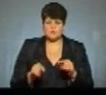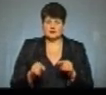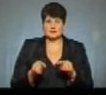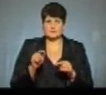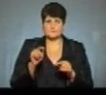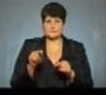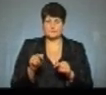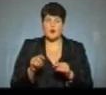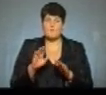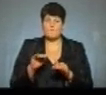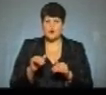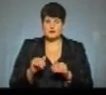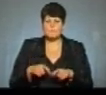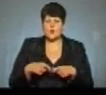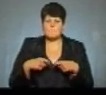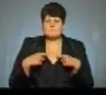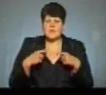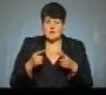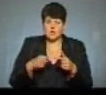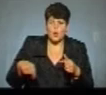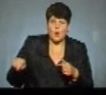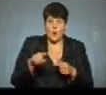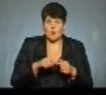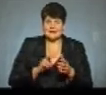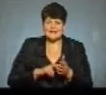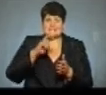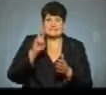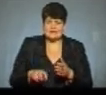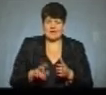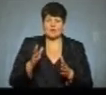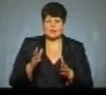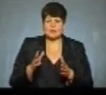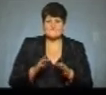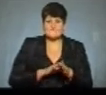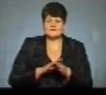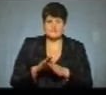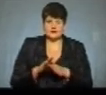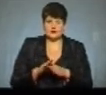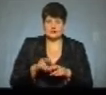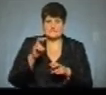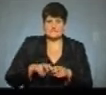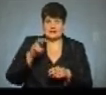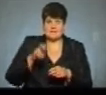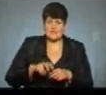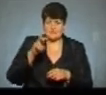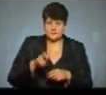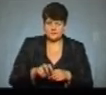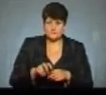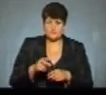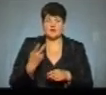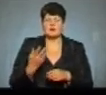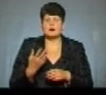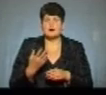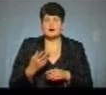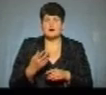елемент. Потім добігає до обручів, застрибує з двох ніг, виконує комбінацію стрибків на двох ногах.